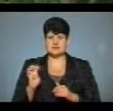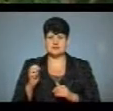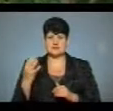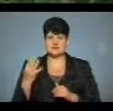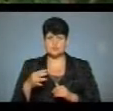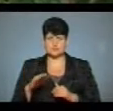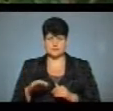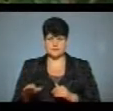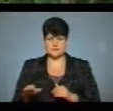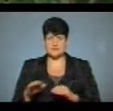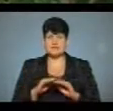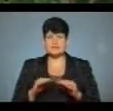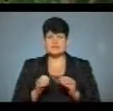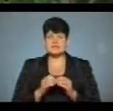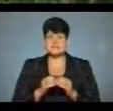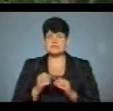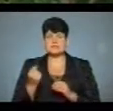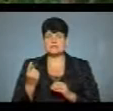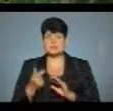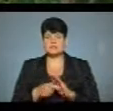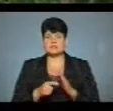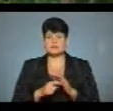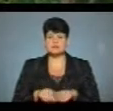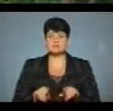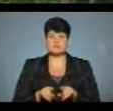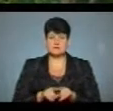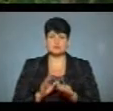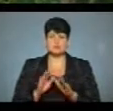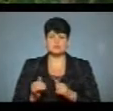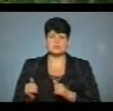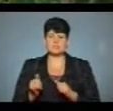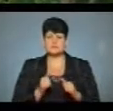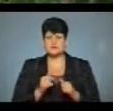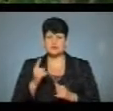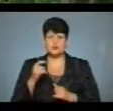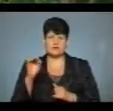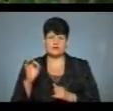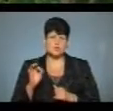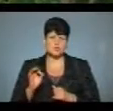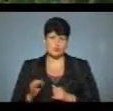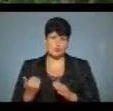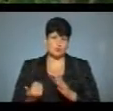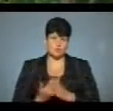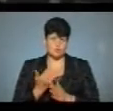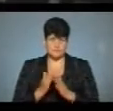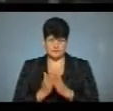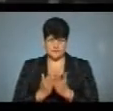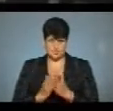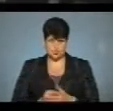2440 учнів. Учні 10-11 класів теж будуть забезпечені 100% новими